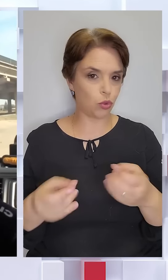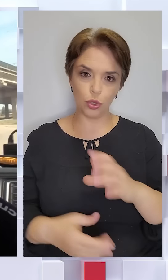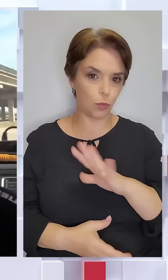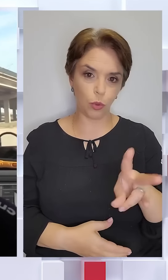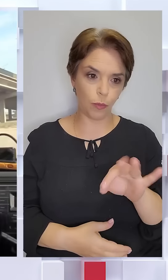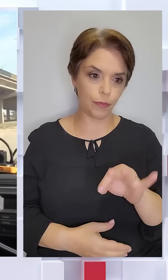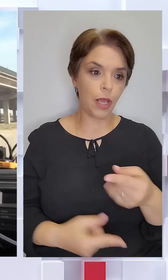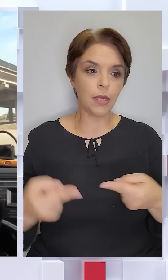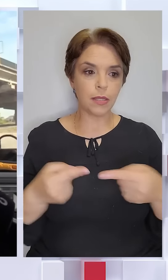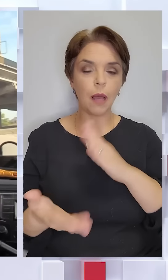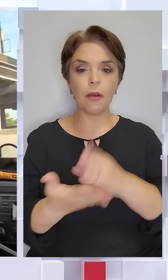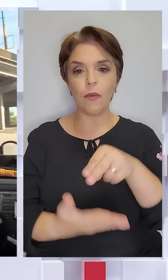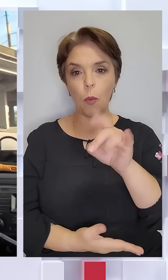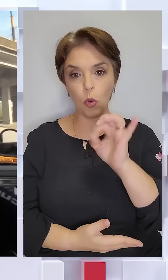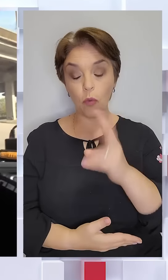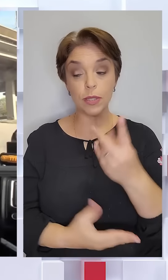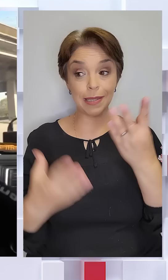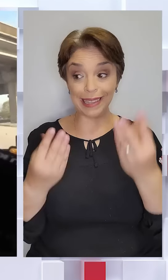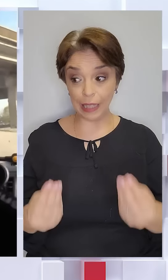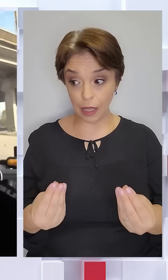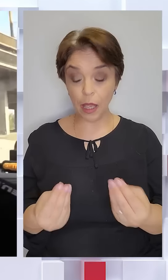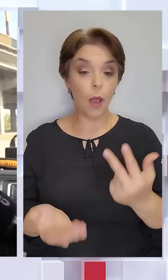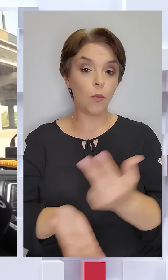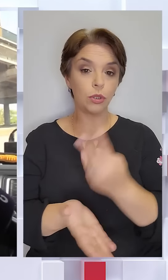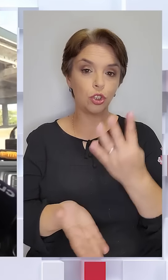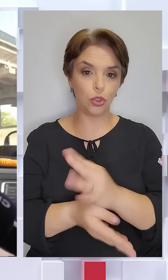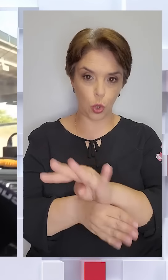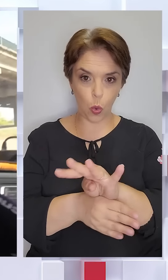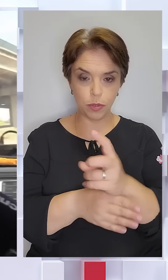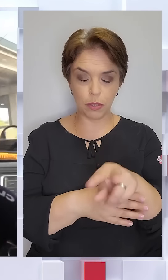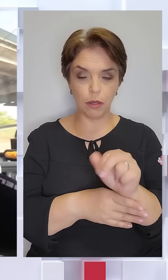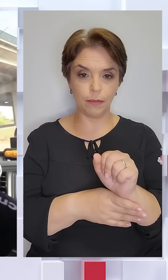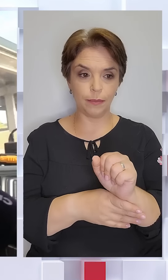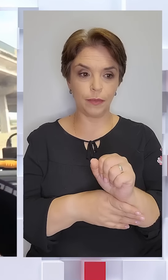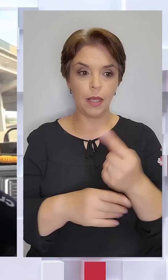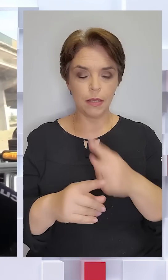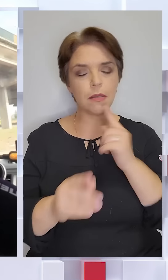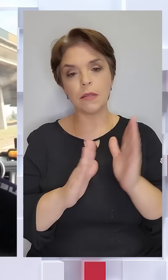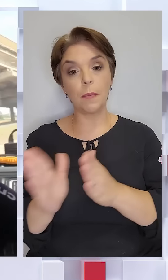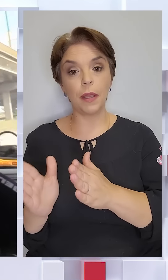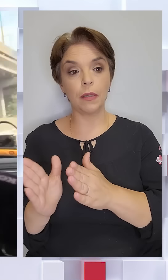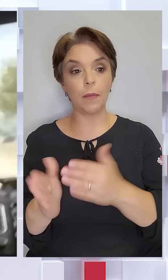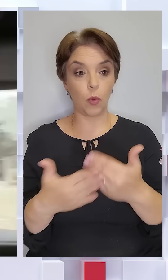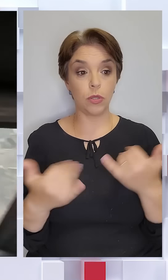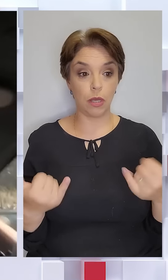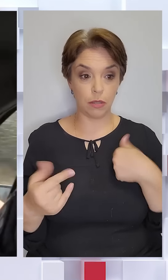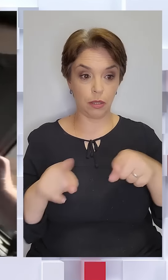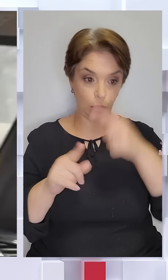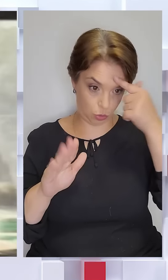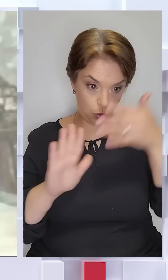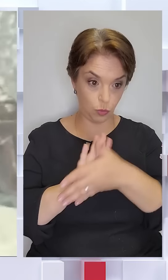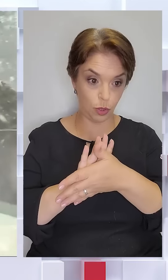було. Саме у Покровську за день по 3-4 обстріли. Це стабільно. Ось зараз, я так розумію,